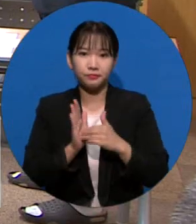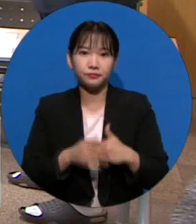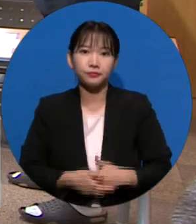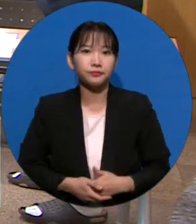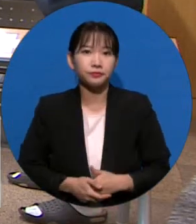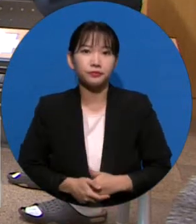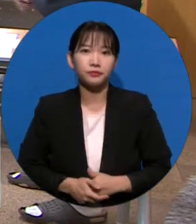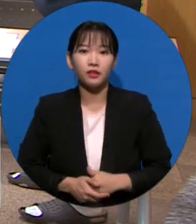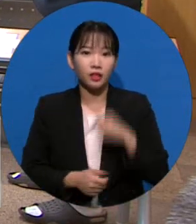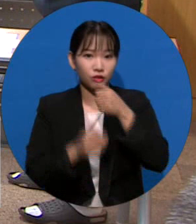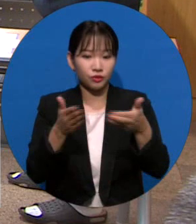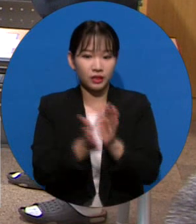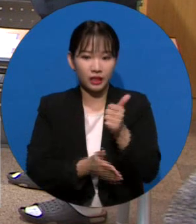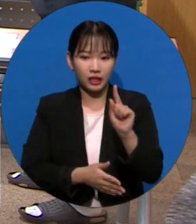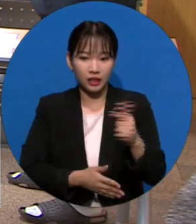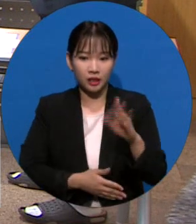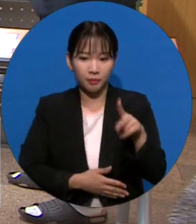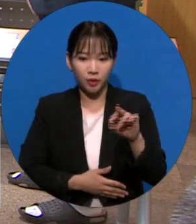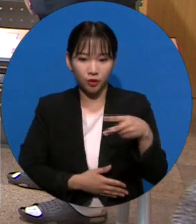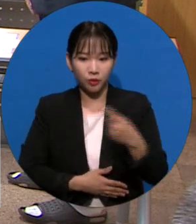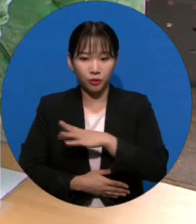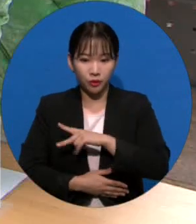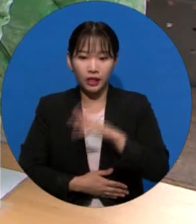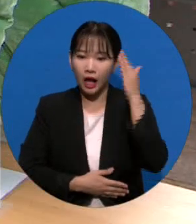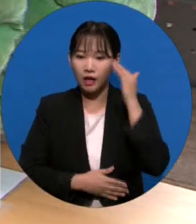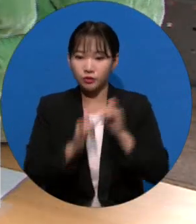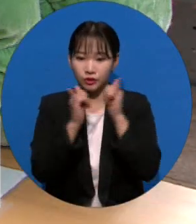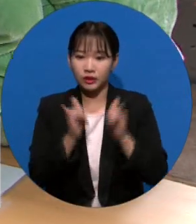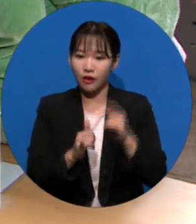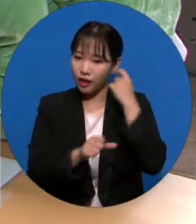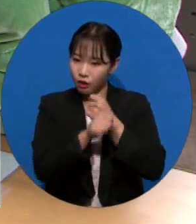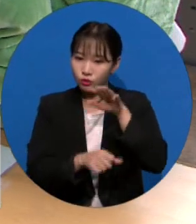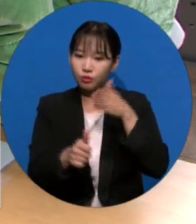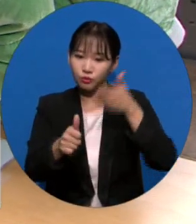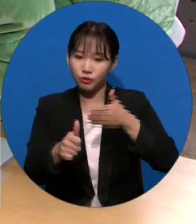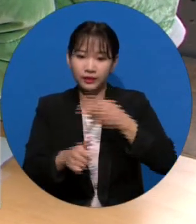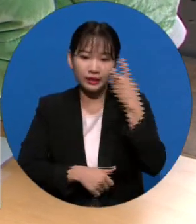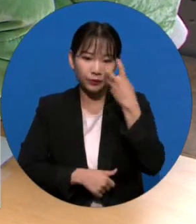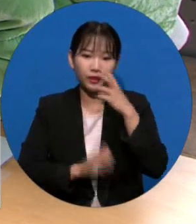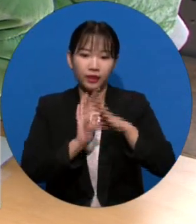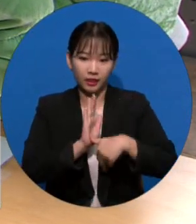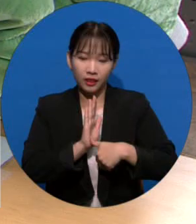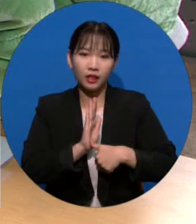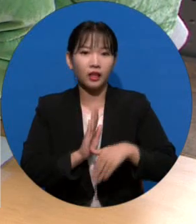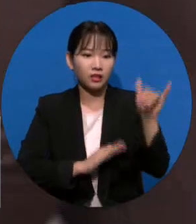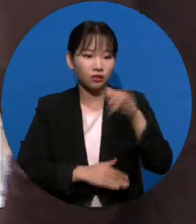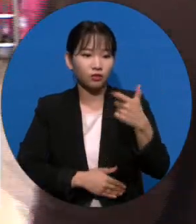나타났습니다. 민주당 한병도 의원실이 한국사회여론연구소의 의뢰에 실시한 인식조사에서